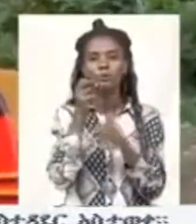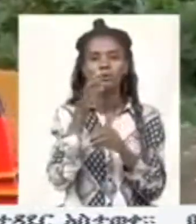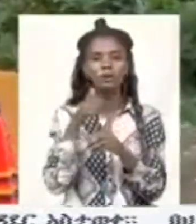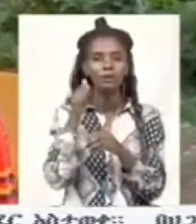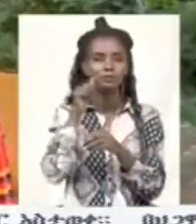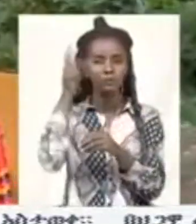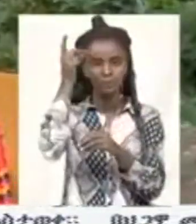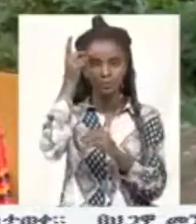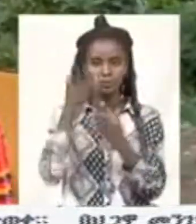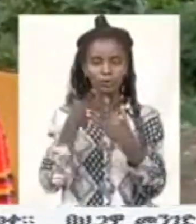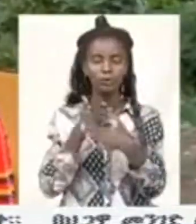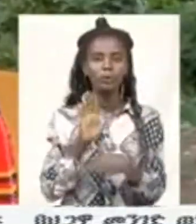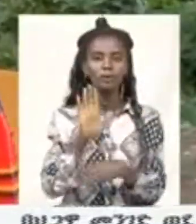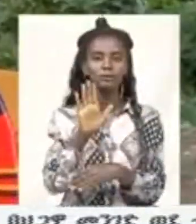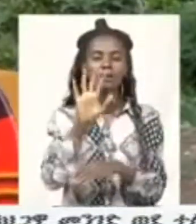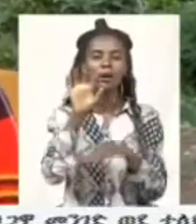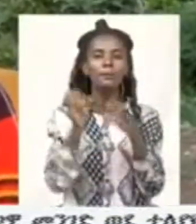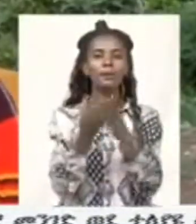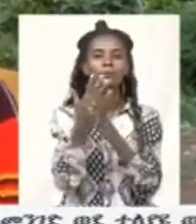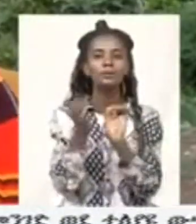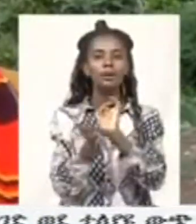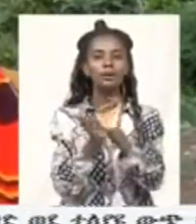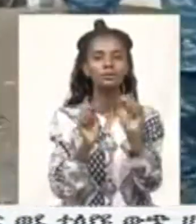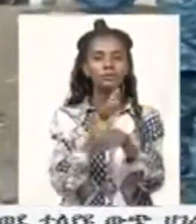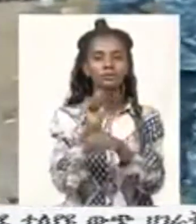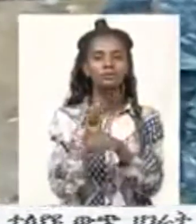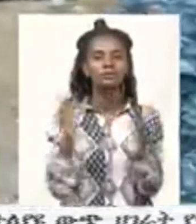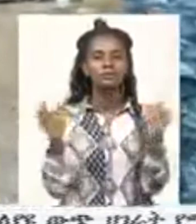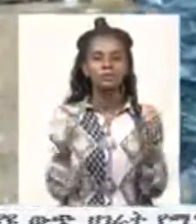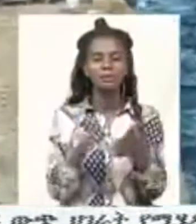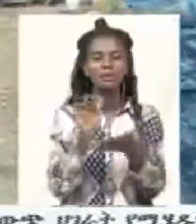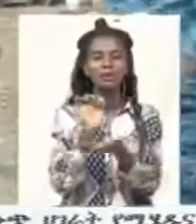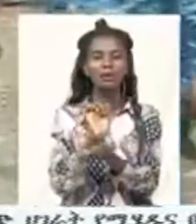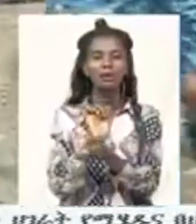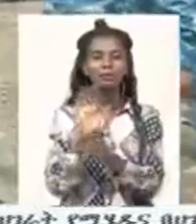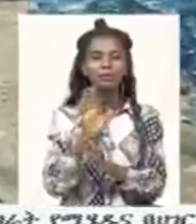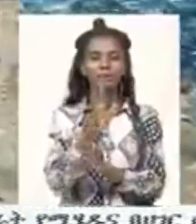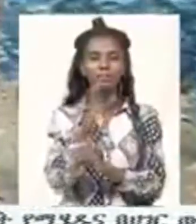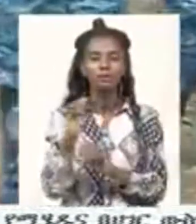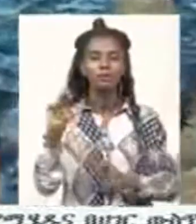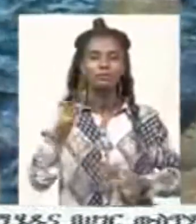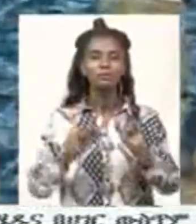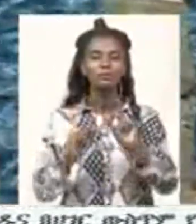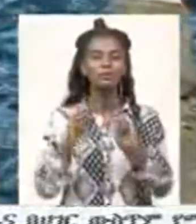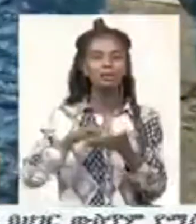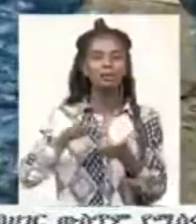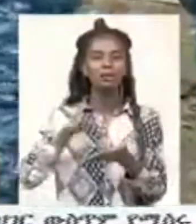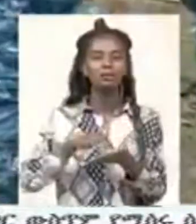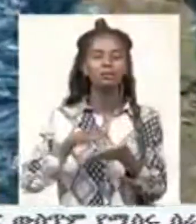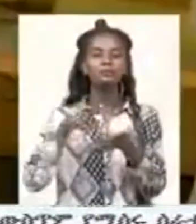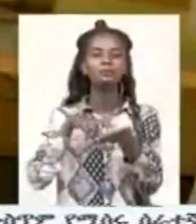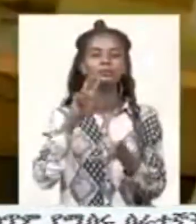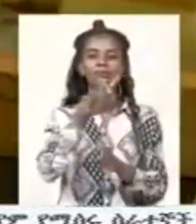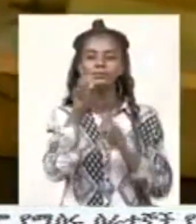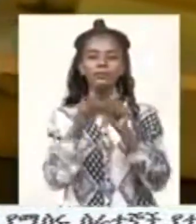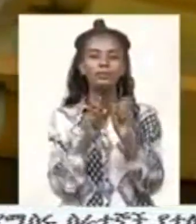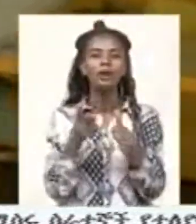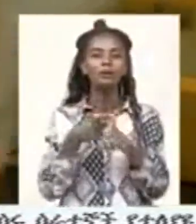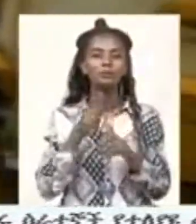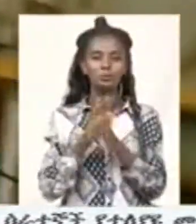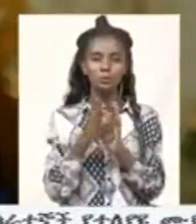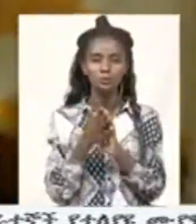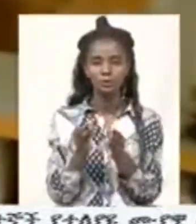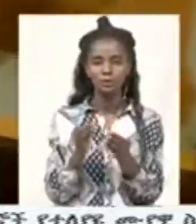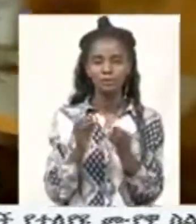ዮሴፍ በበኩላቸው የአርባ ምንጭ ማረሚያ ተቋም ጥበት በታራሚዎችና በህዝቡ በተደጋጋሚ ከሚነሱ ጥያቄዎች አንዱ መሆኑን